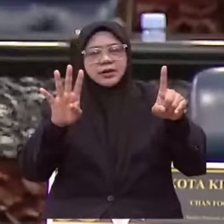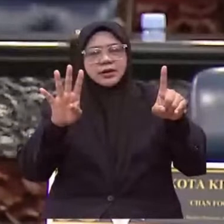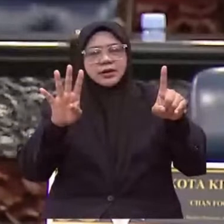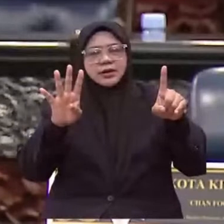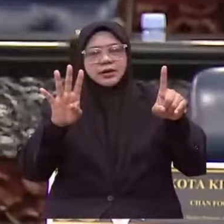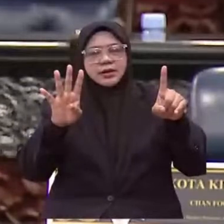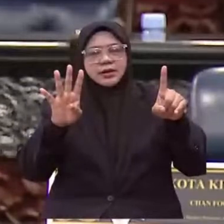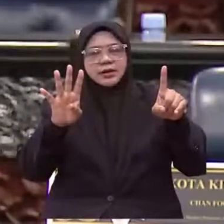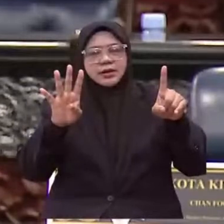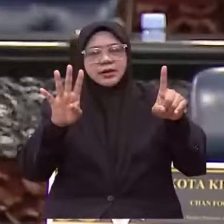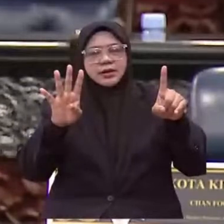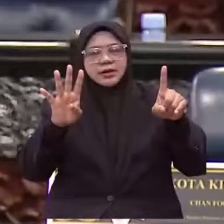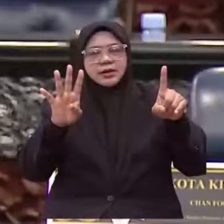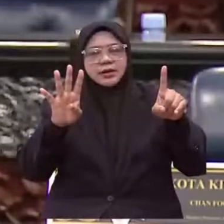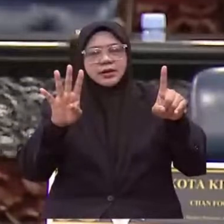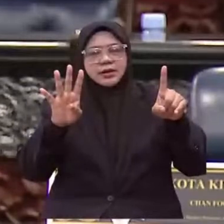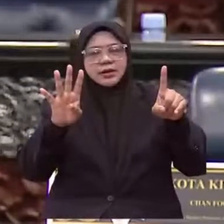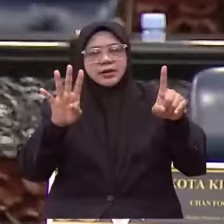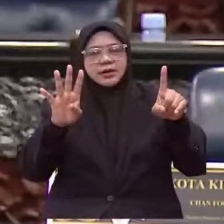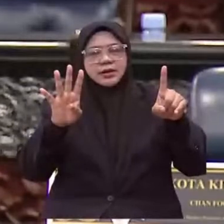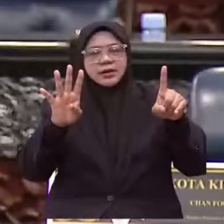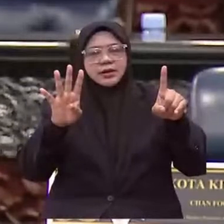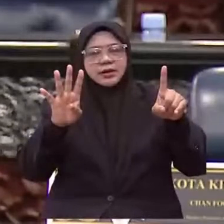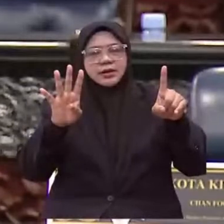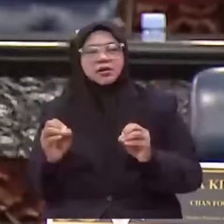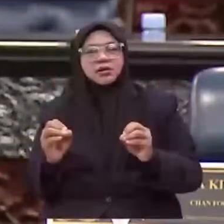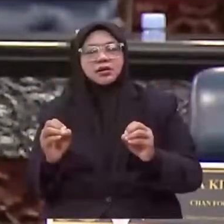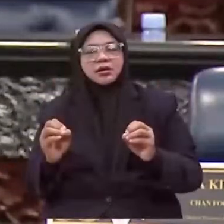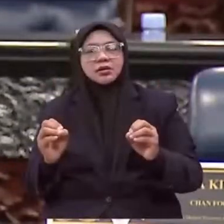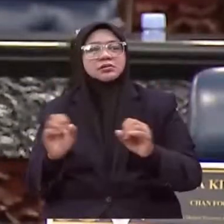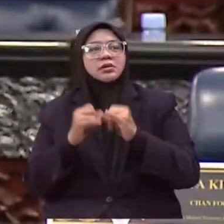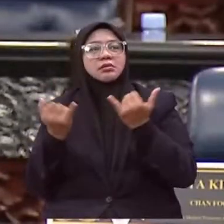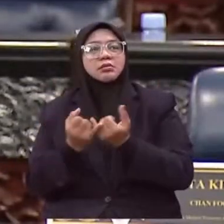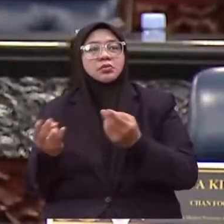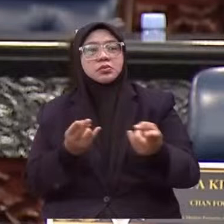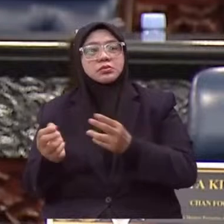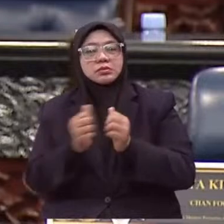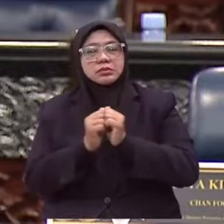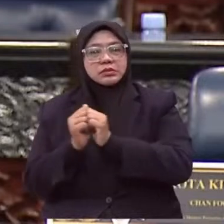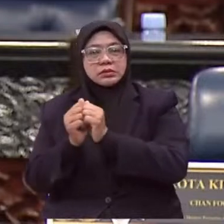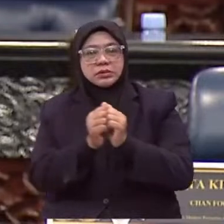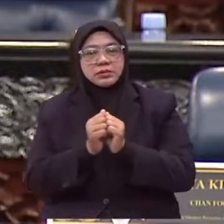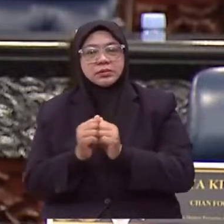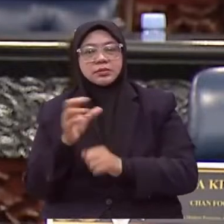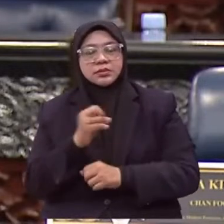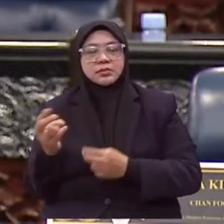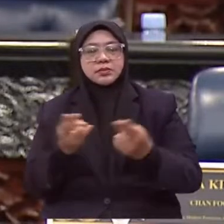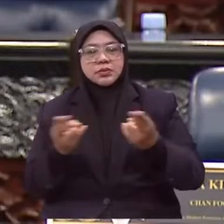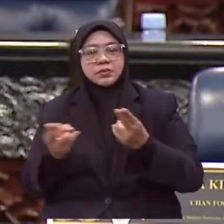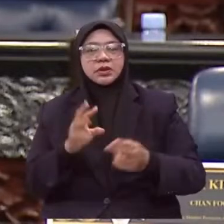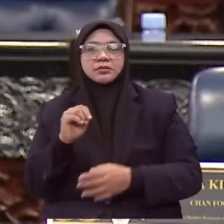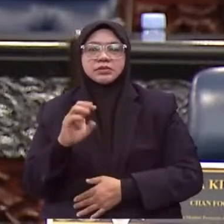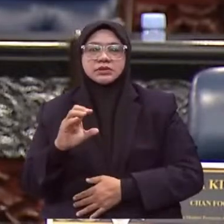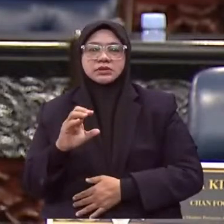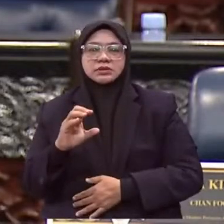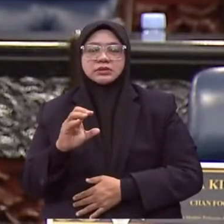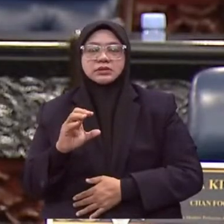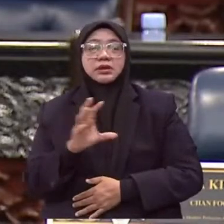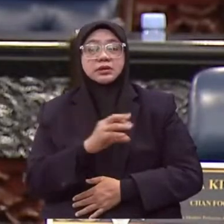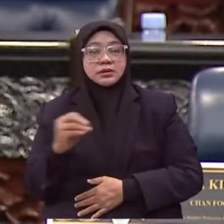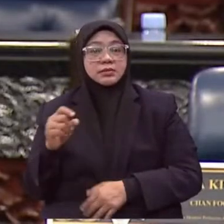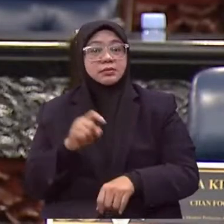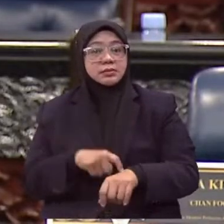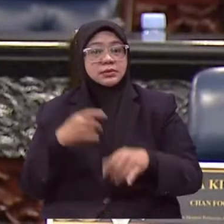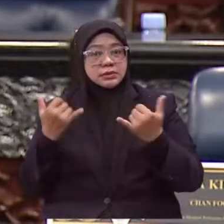rendah tidak mempunyai badan pengurusan bersama jmb ataupun perdanaan pengurusan MC Pada